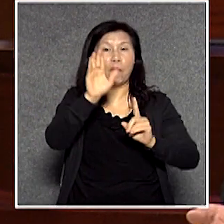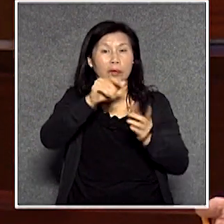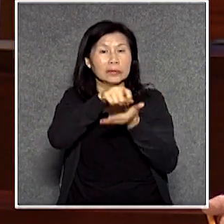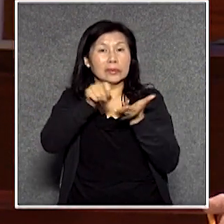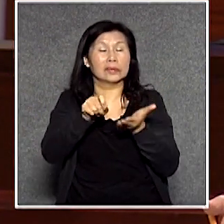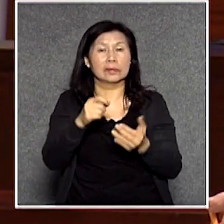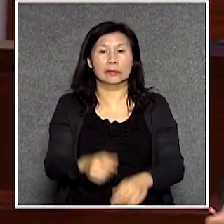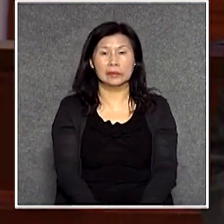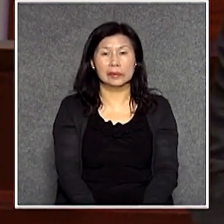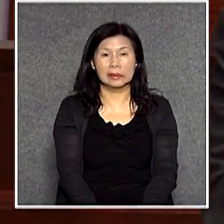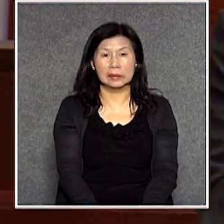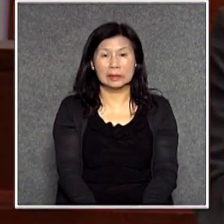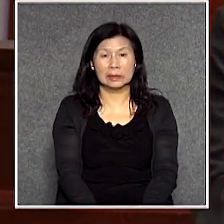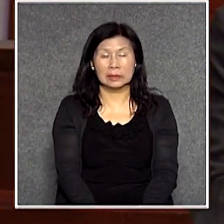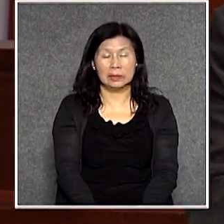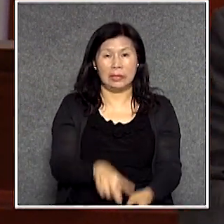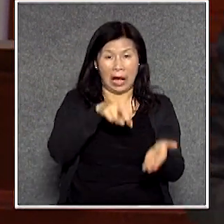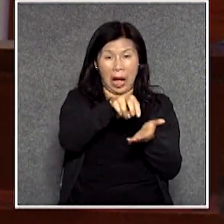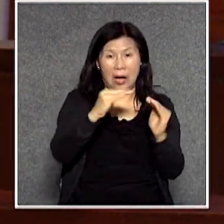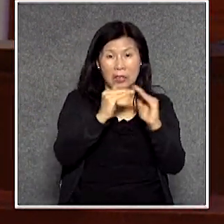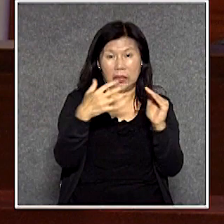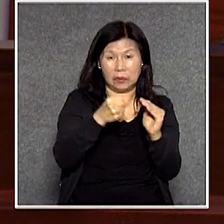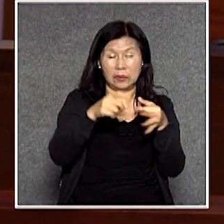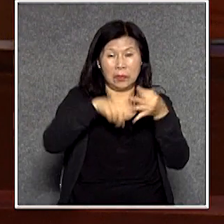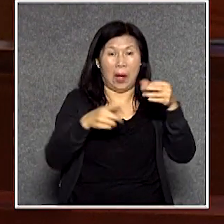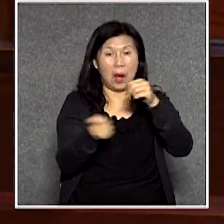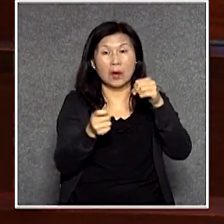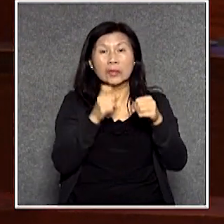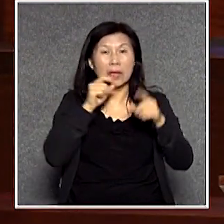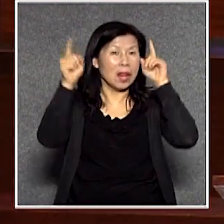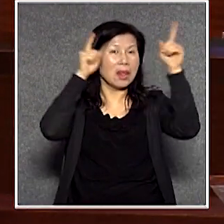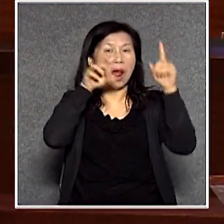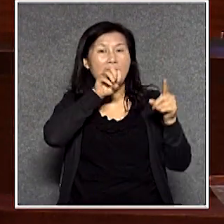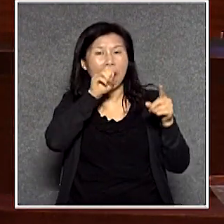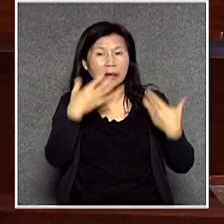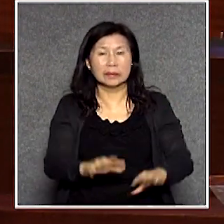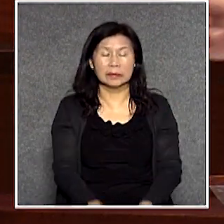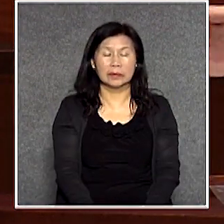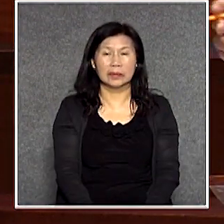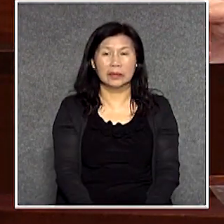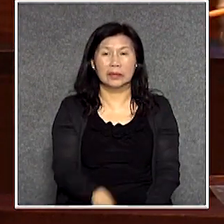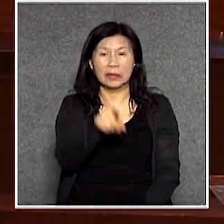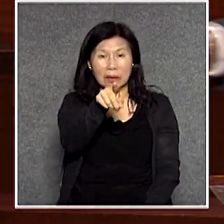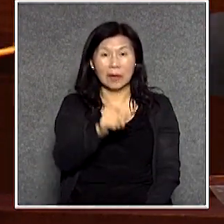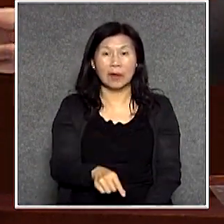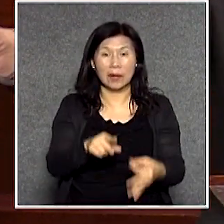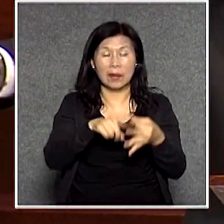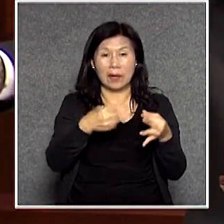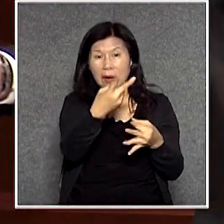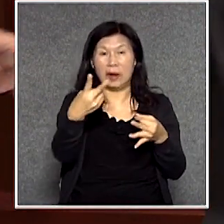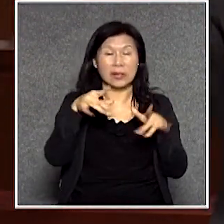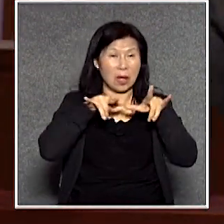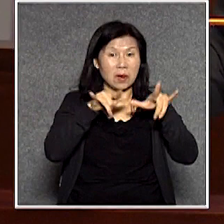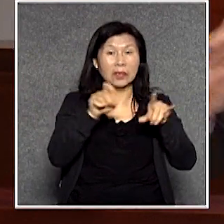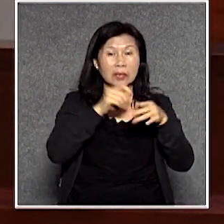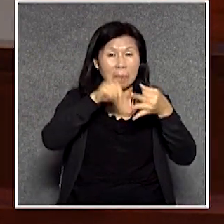而已，係嘛？嗰啲咁嘅行政會議成員羅范招芬語無倫次，係嘛？哦，原來兩隻係鬼嚟嘅，話俾你聽，